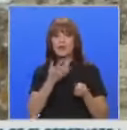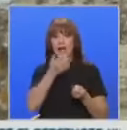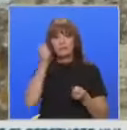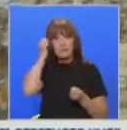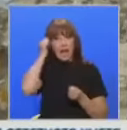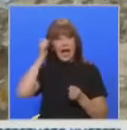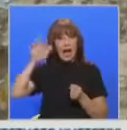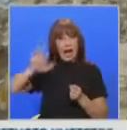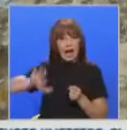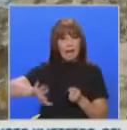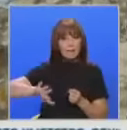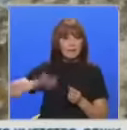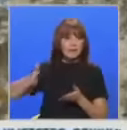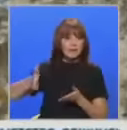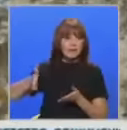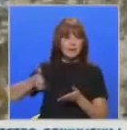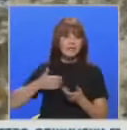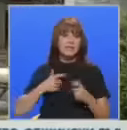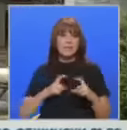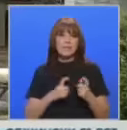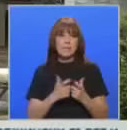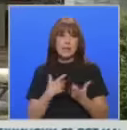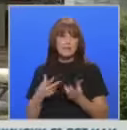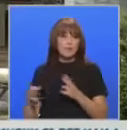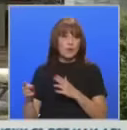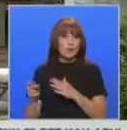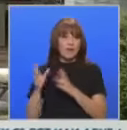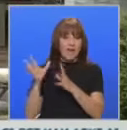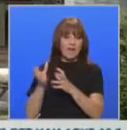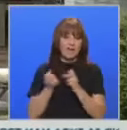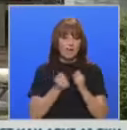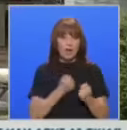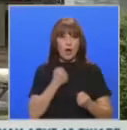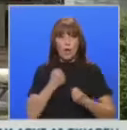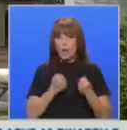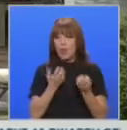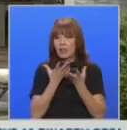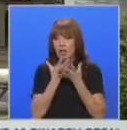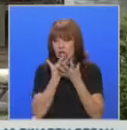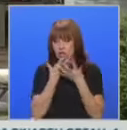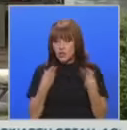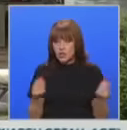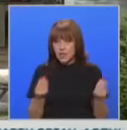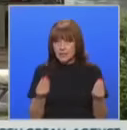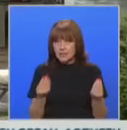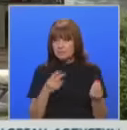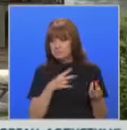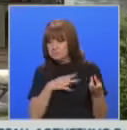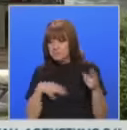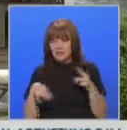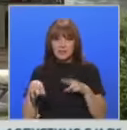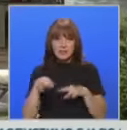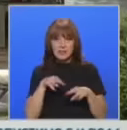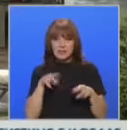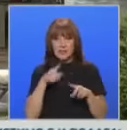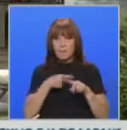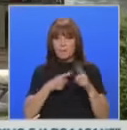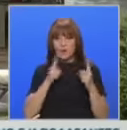края Рапя. Със семейството ми се евакуирахме. След се колата изчезна. Оттам търсих я около половин